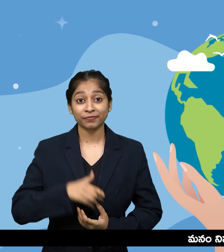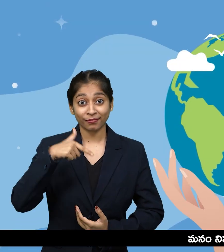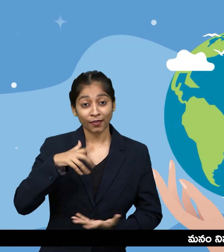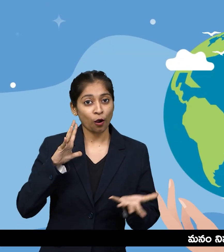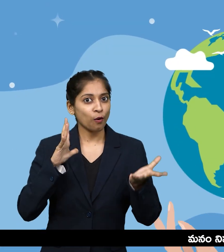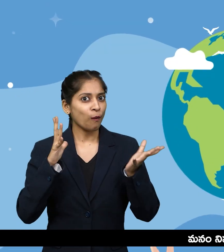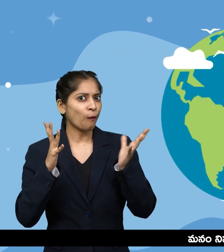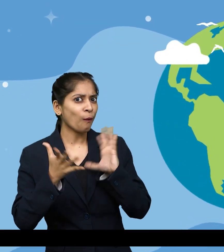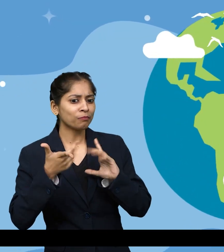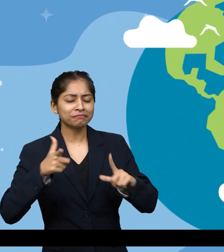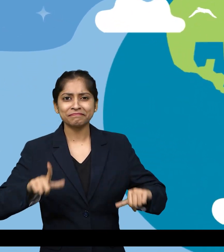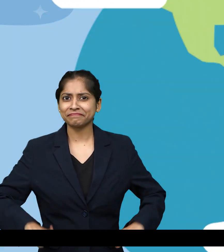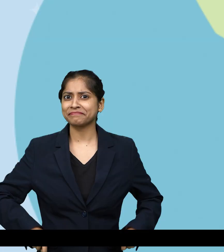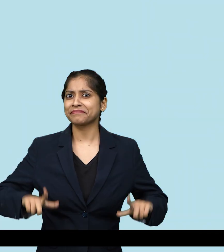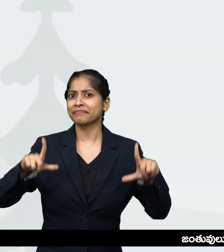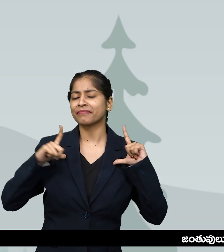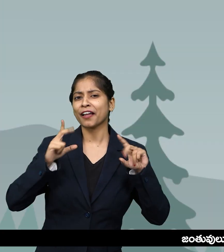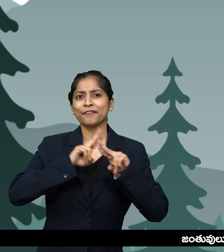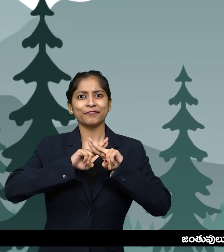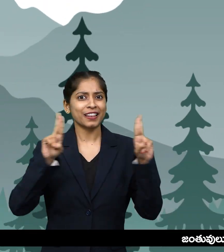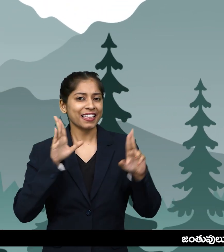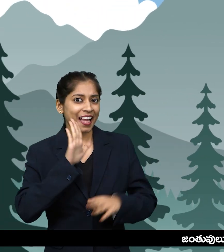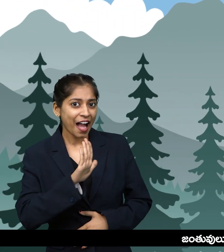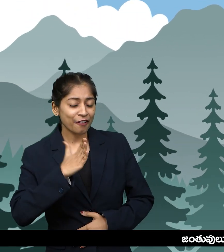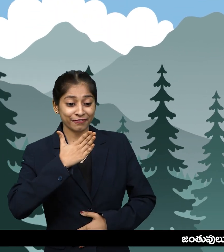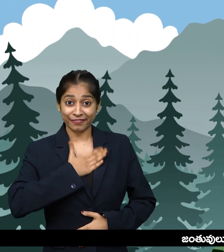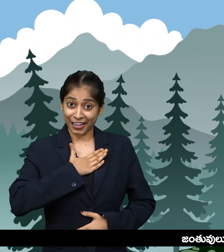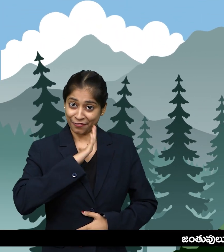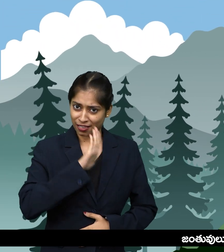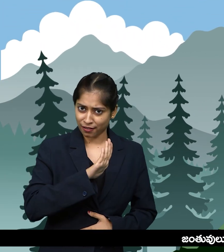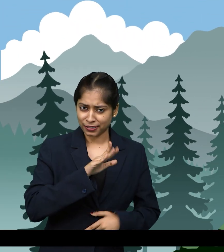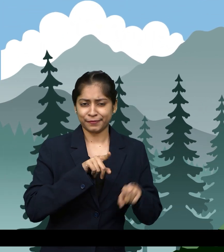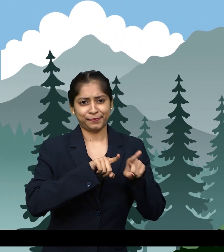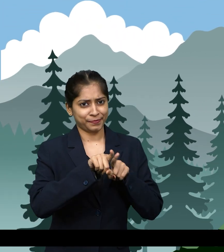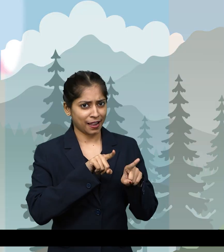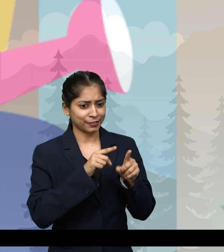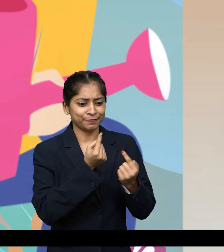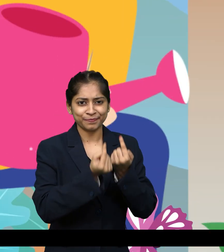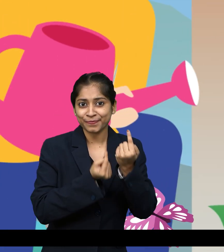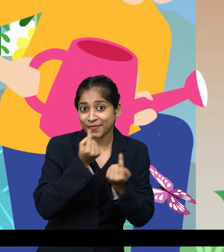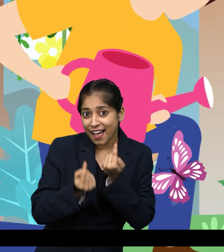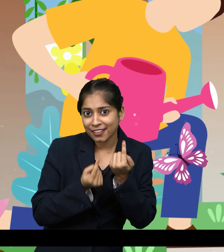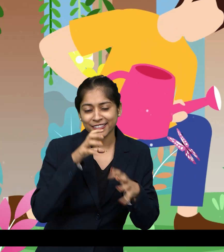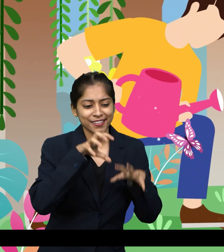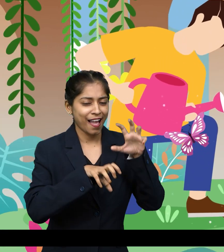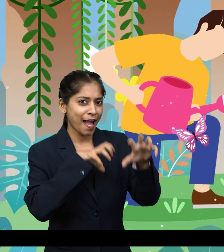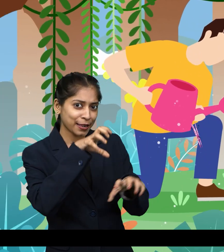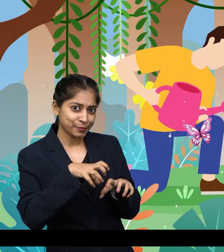మనం నివసించే ఈ భూగోళం మొక్కలు, జంతువులు వంటి జీవులతో పాటు నీరు,